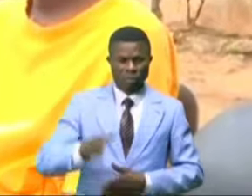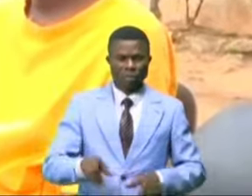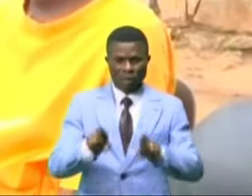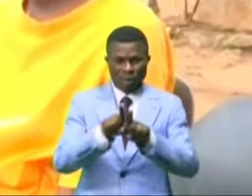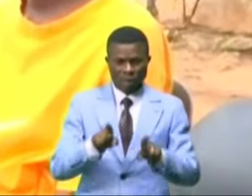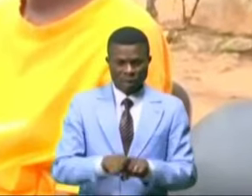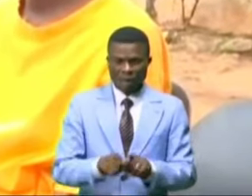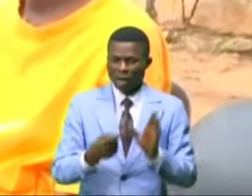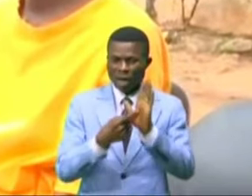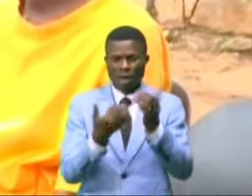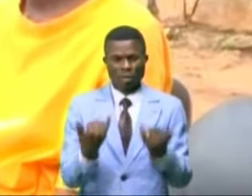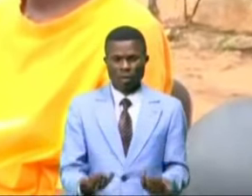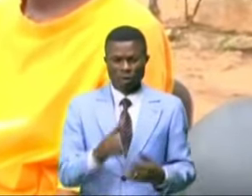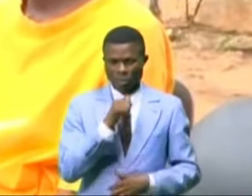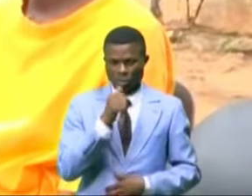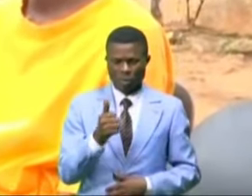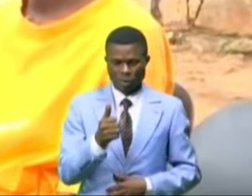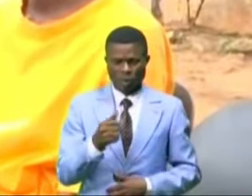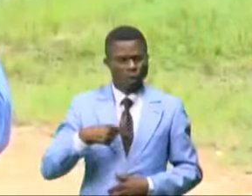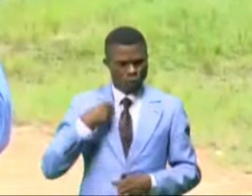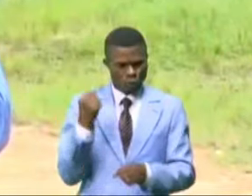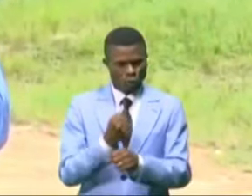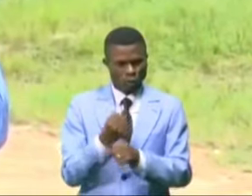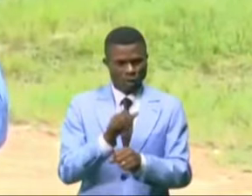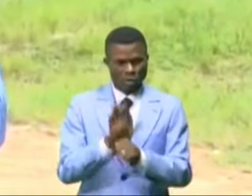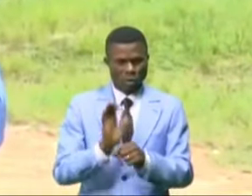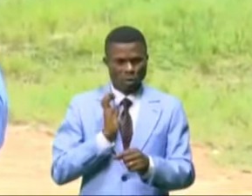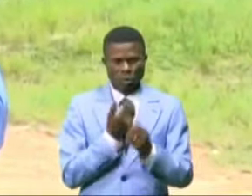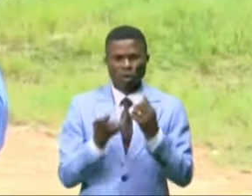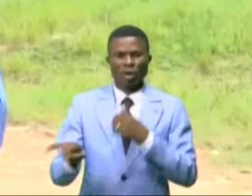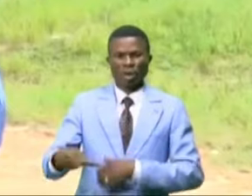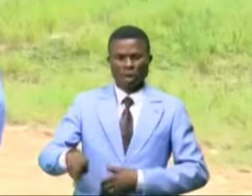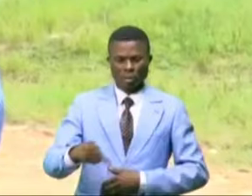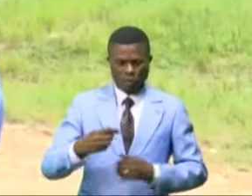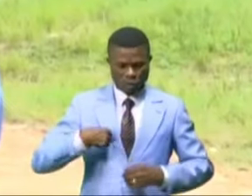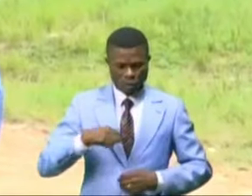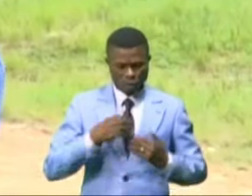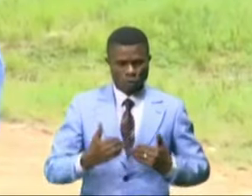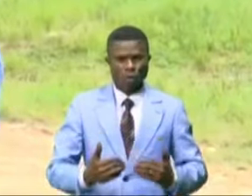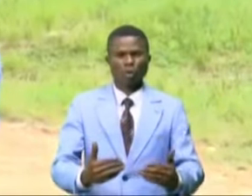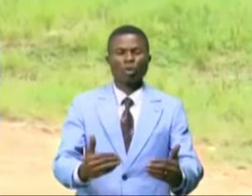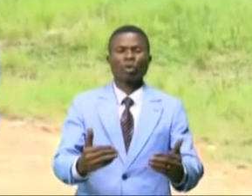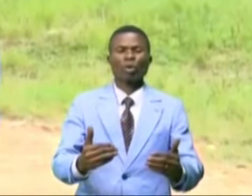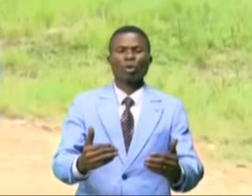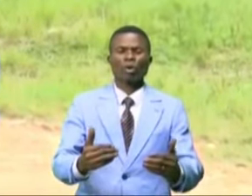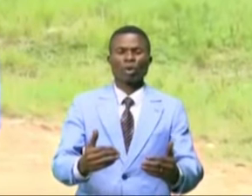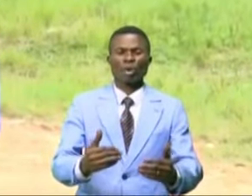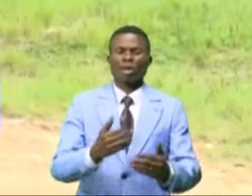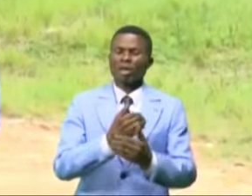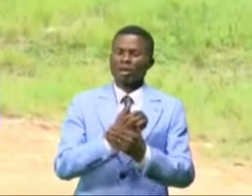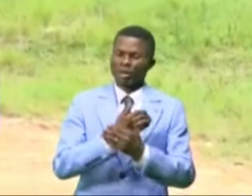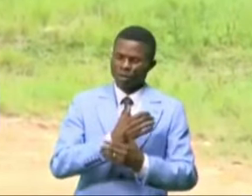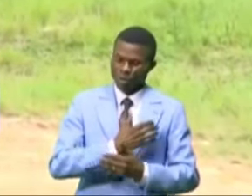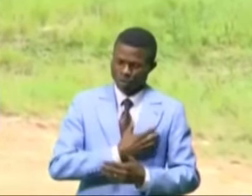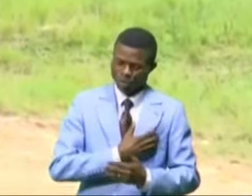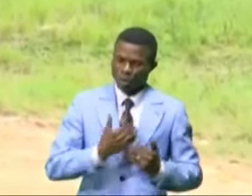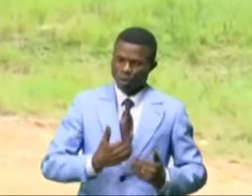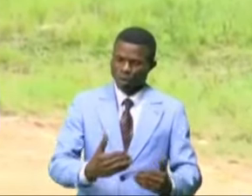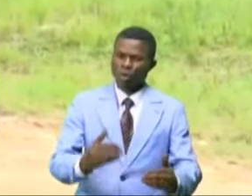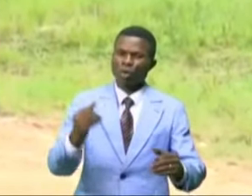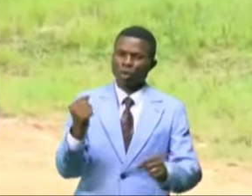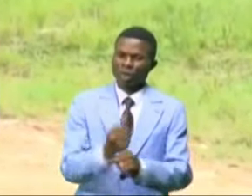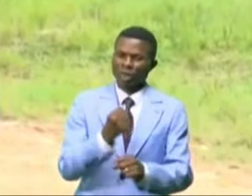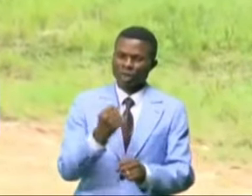pas démontré. Et je reste fort. Nous continuons la main sur le cœur. Nous allons servir